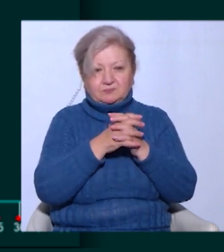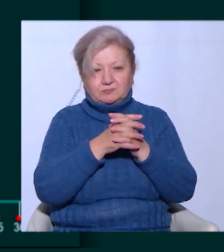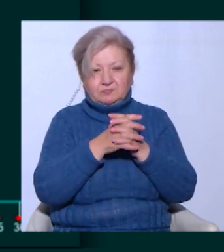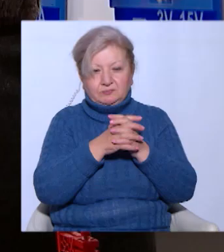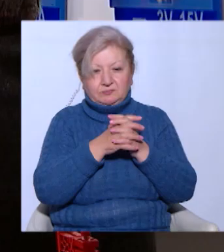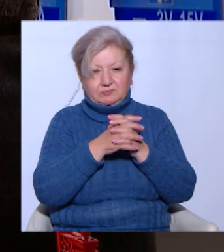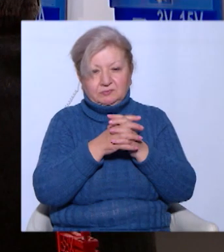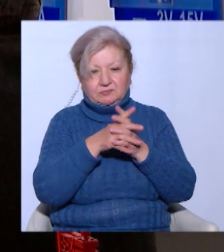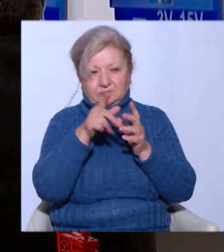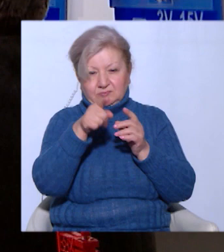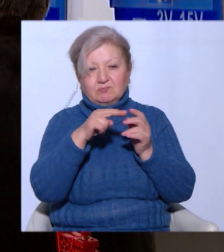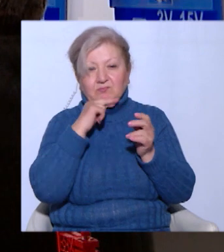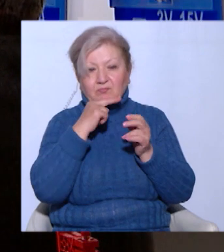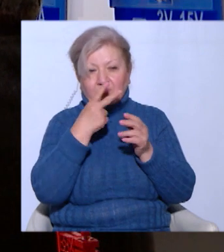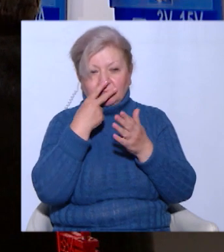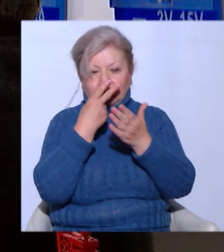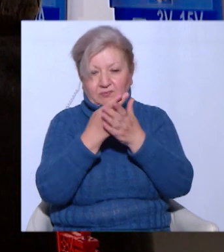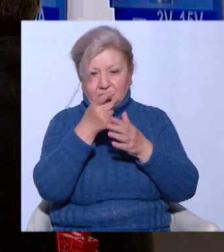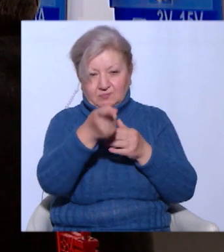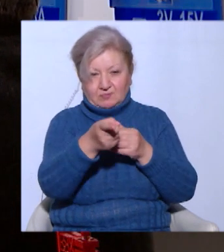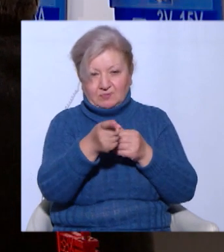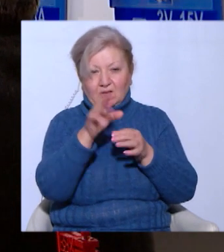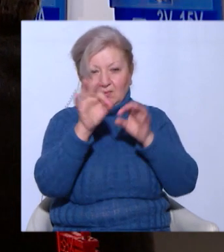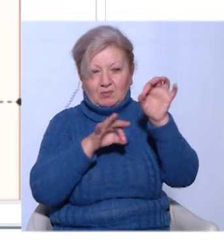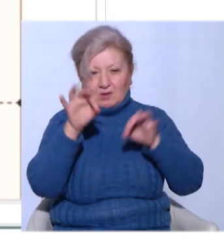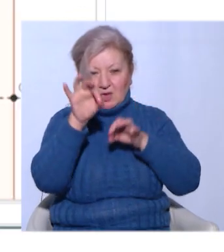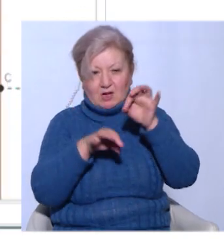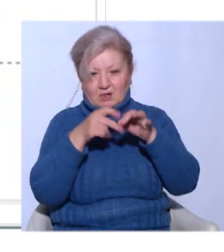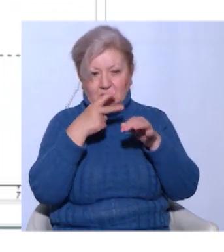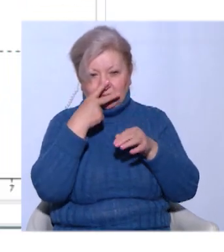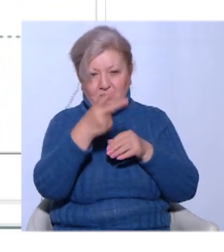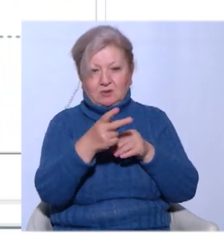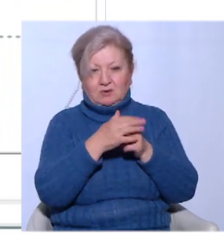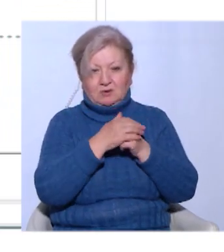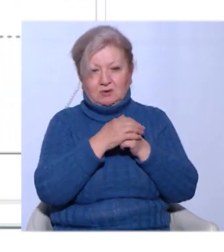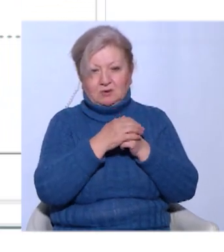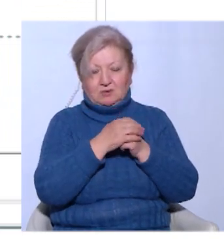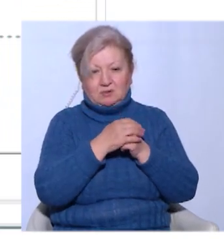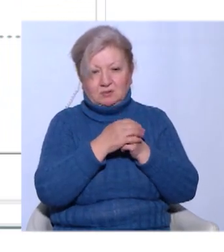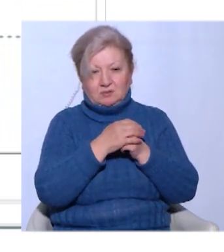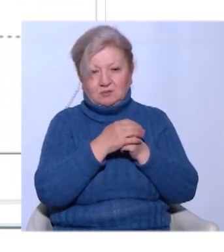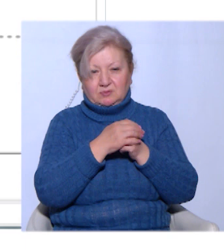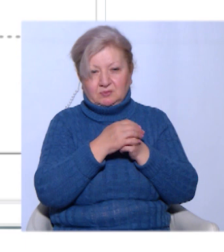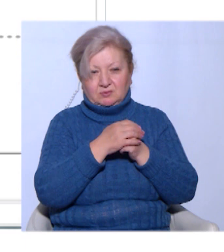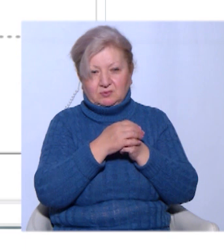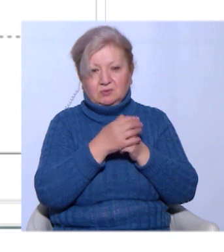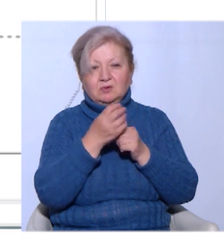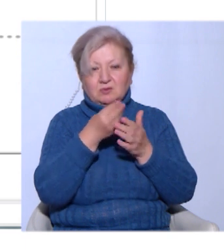ნაწილი. აი დავაკვირდეთ აი ამ ნახას.